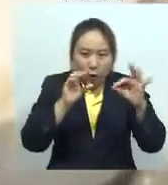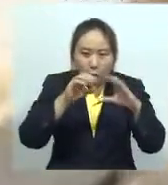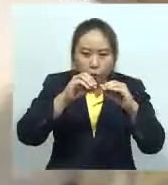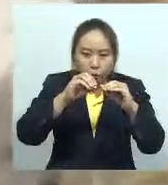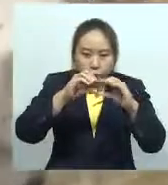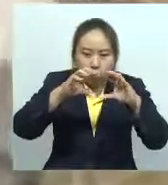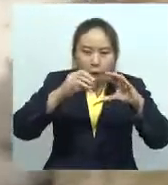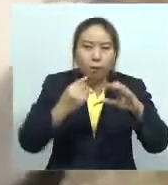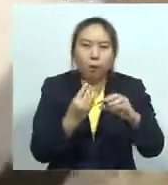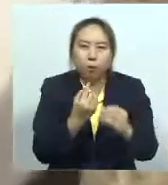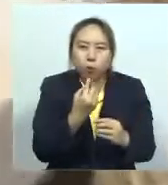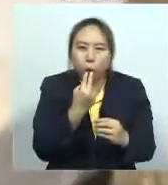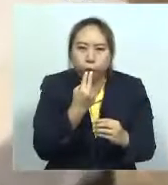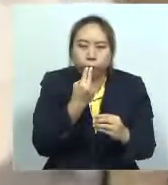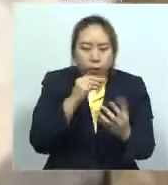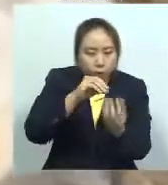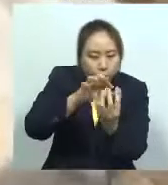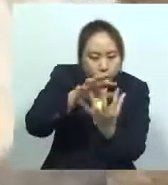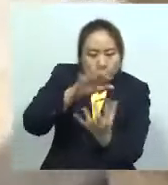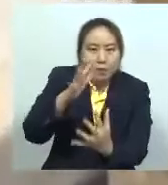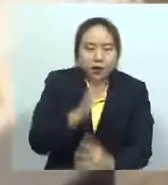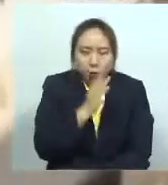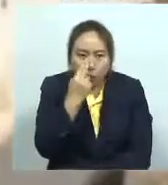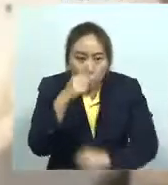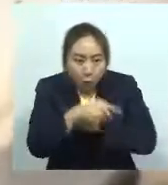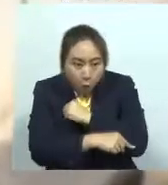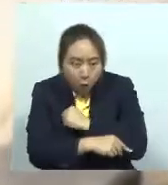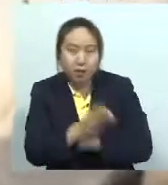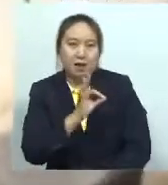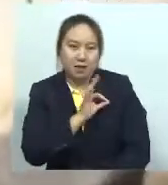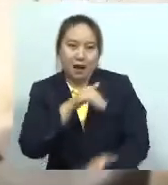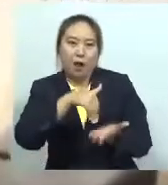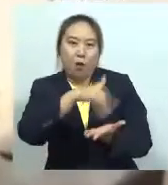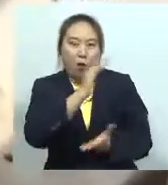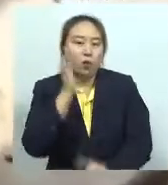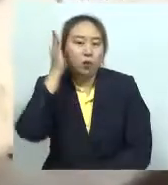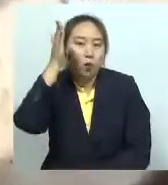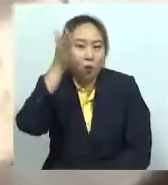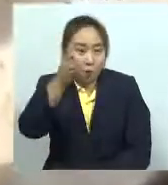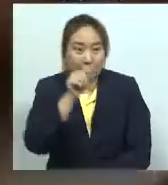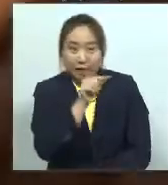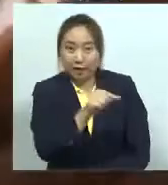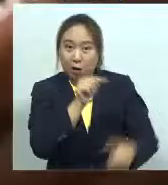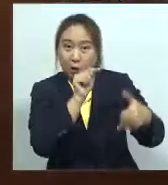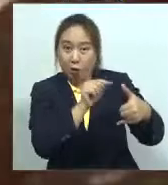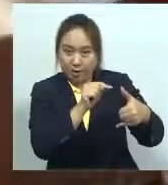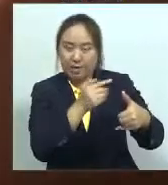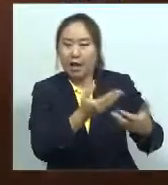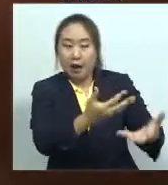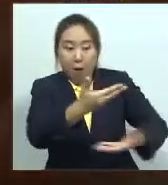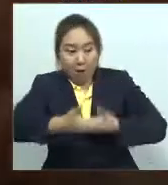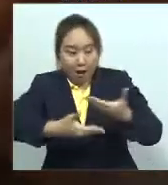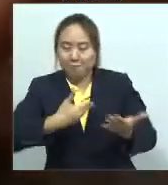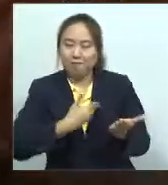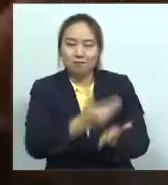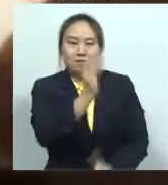ากพบทุจริตสมาชิกก็จะถูกไล่ออกแล้วก็จะไม่รับซื้อยางพาราจากสมาชิกคนนั้นอีกต่อ